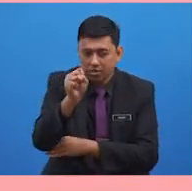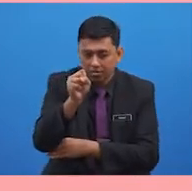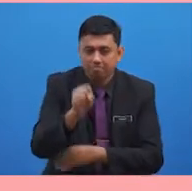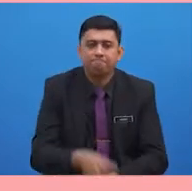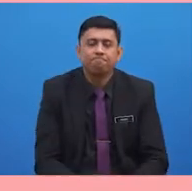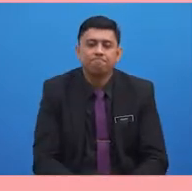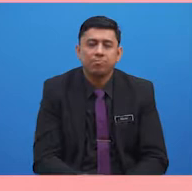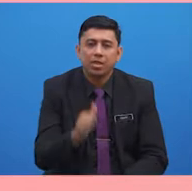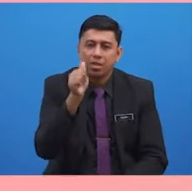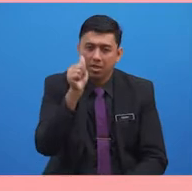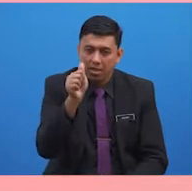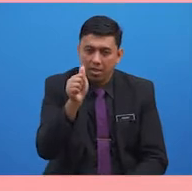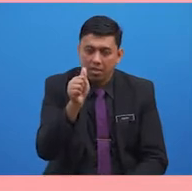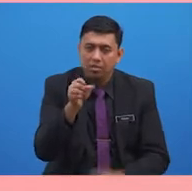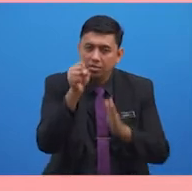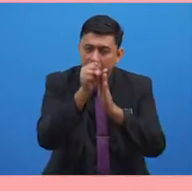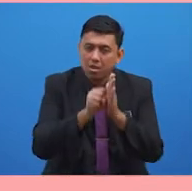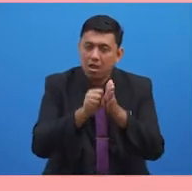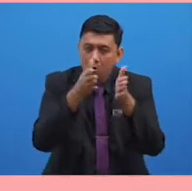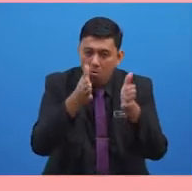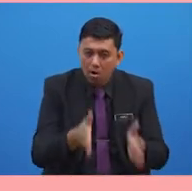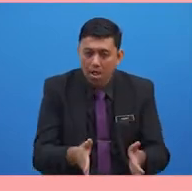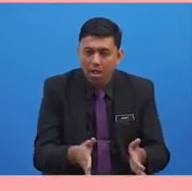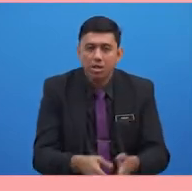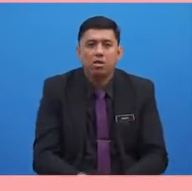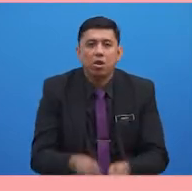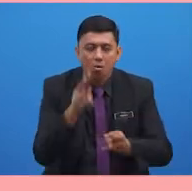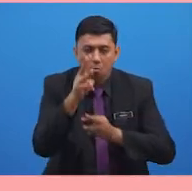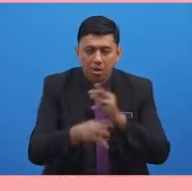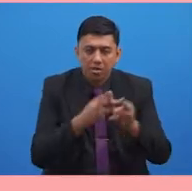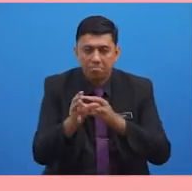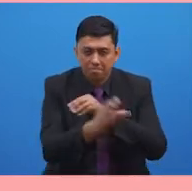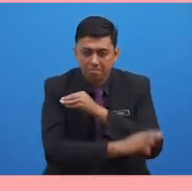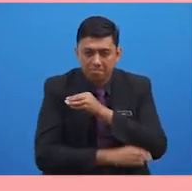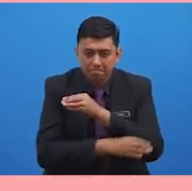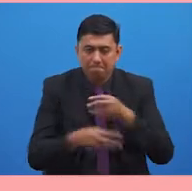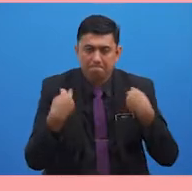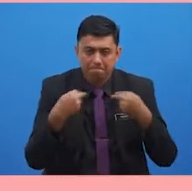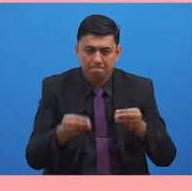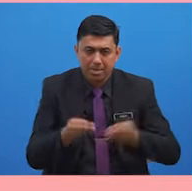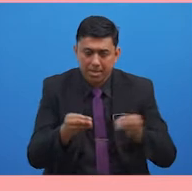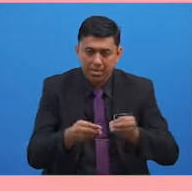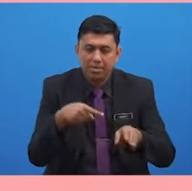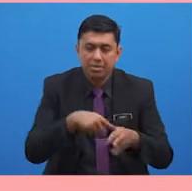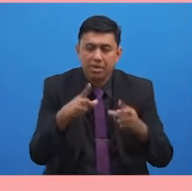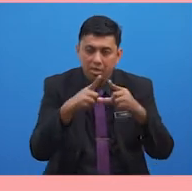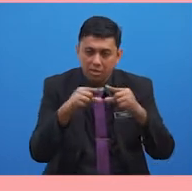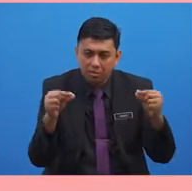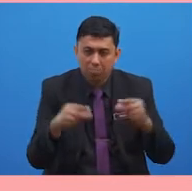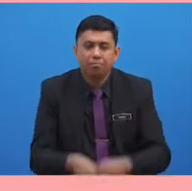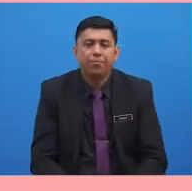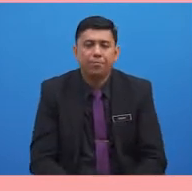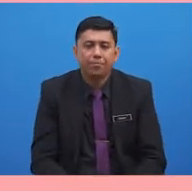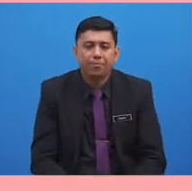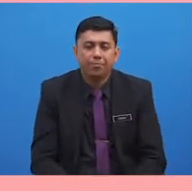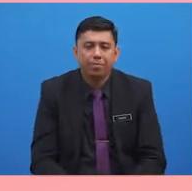A. Seorang warga negara yang berniaga di Jepun. B. Seorang kakitangan